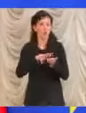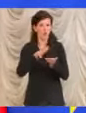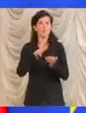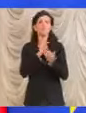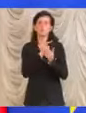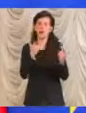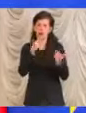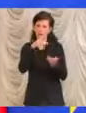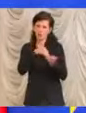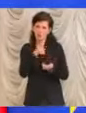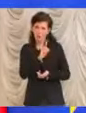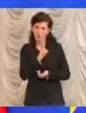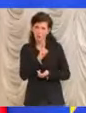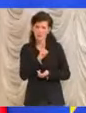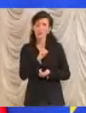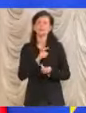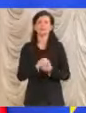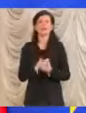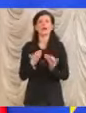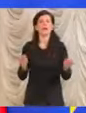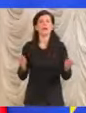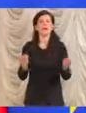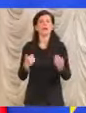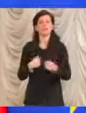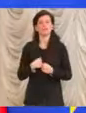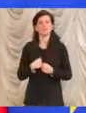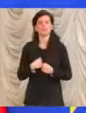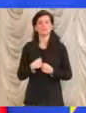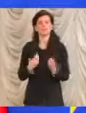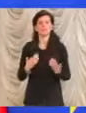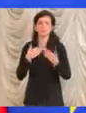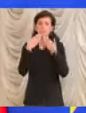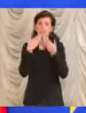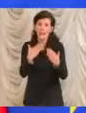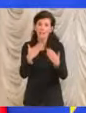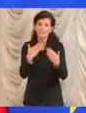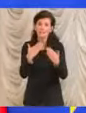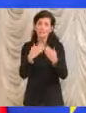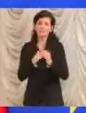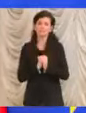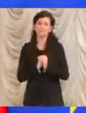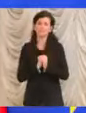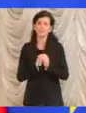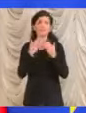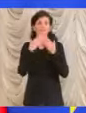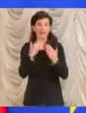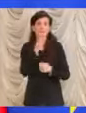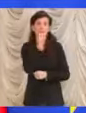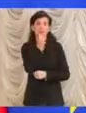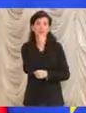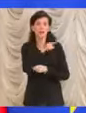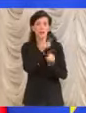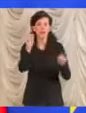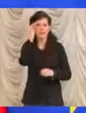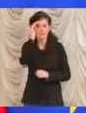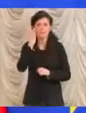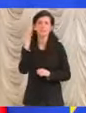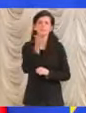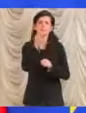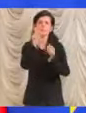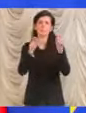c'è e allora vi ringrazio per anche ringrazio i giornalisti che ci ascoltano tutti i telespettatori